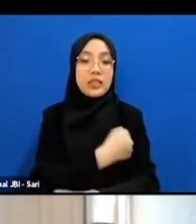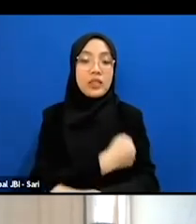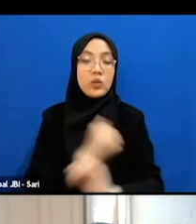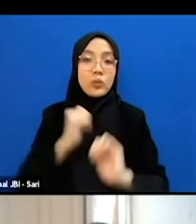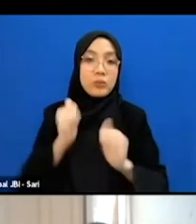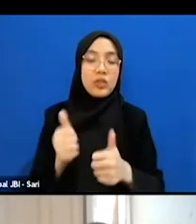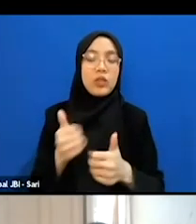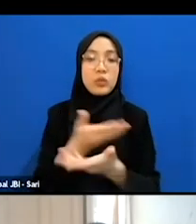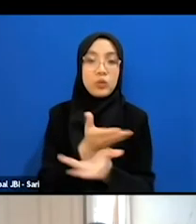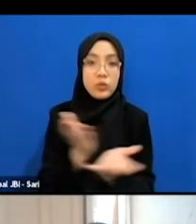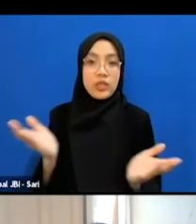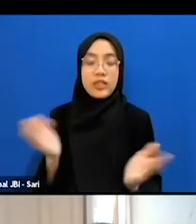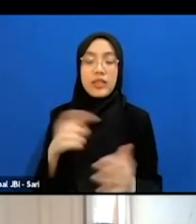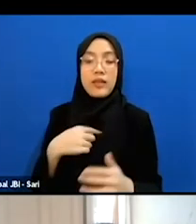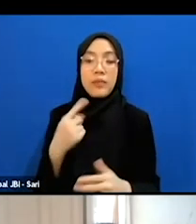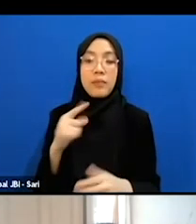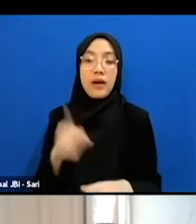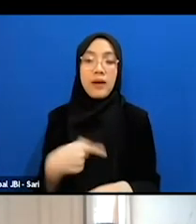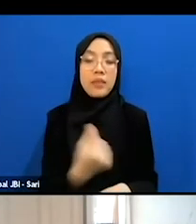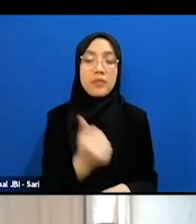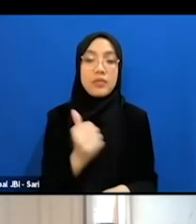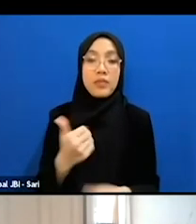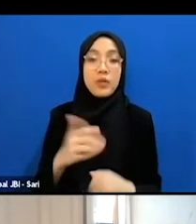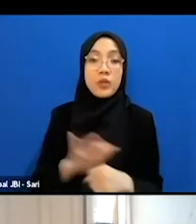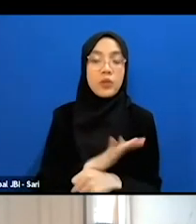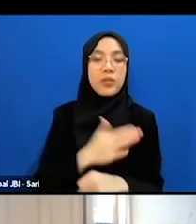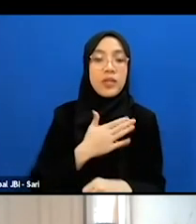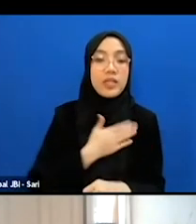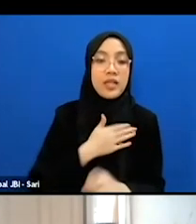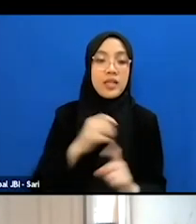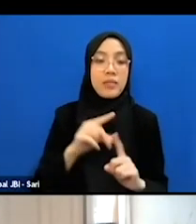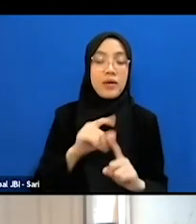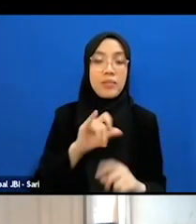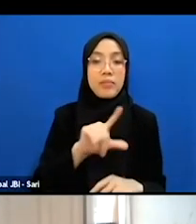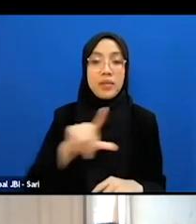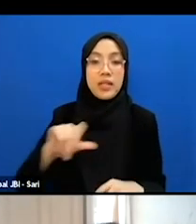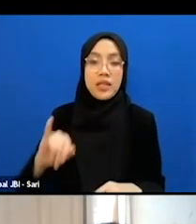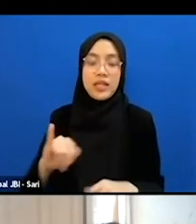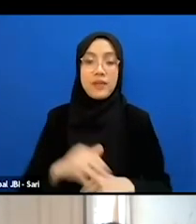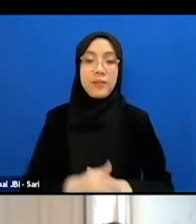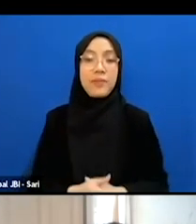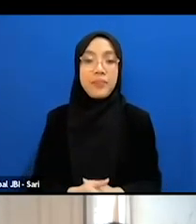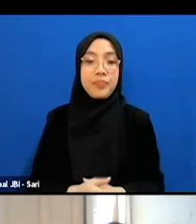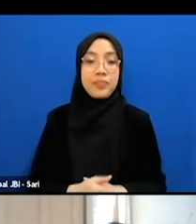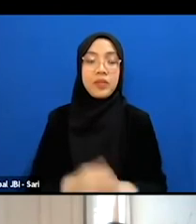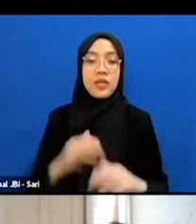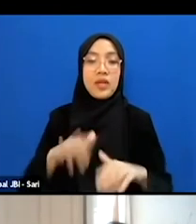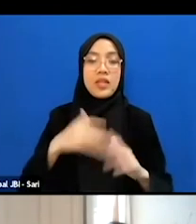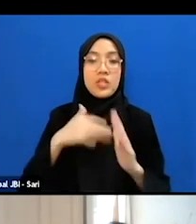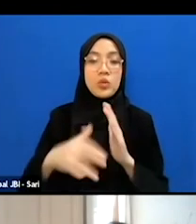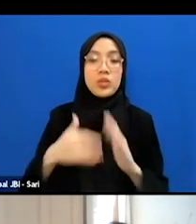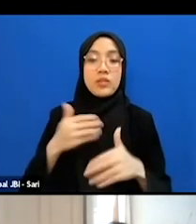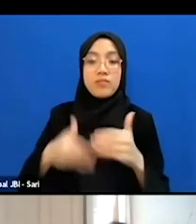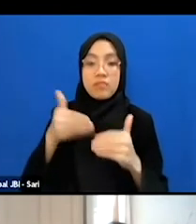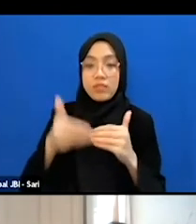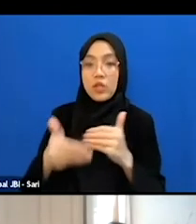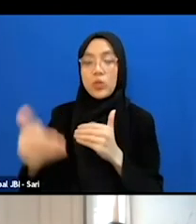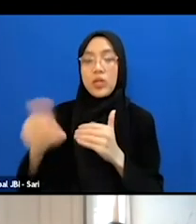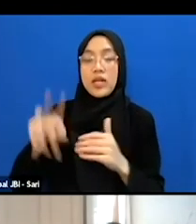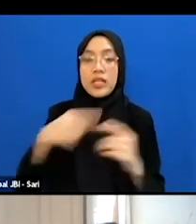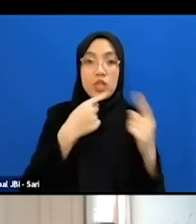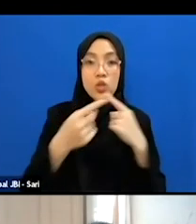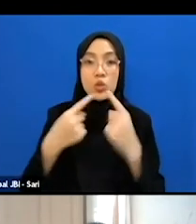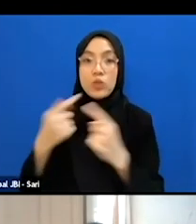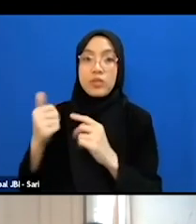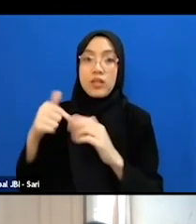kita telkomshit sekira itu Mbak Lilik studi dilanjutkan Shakira diskusi